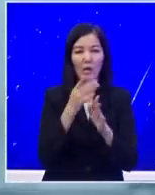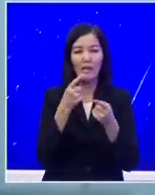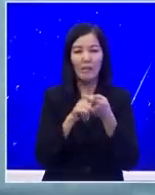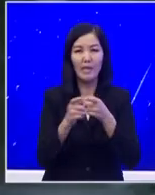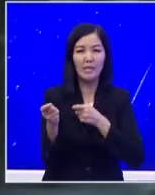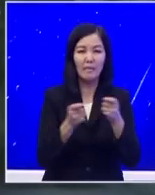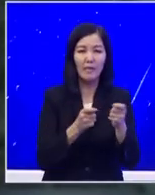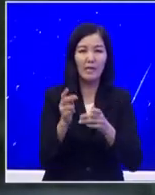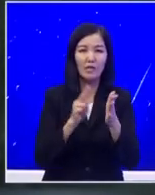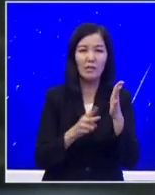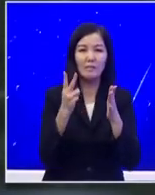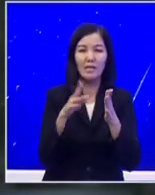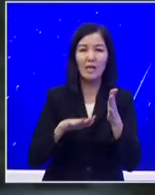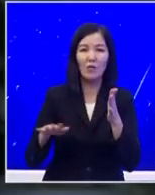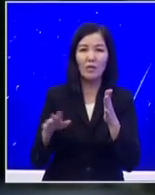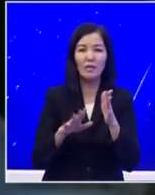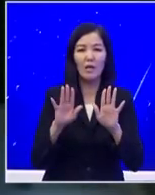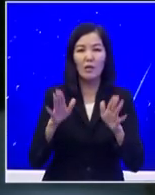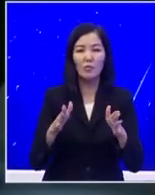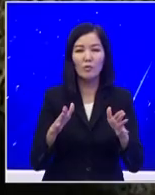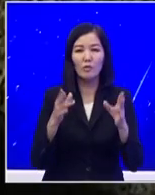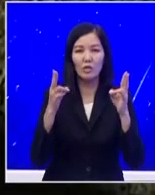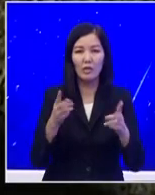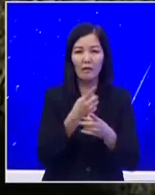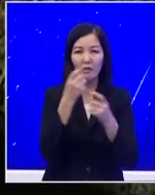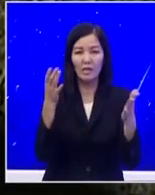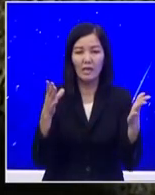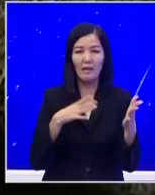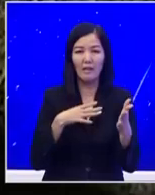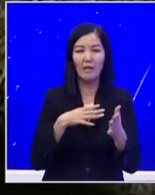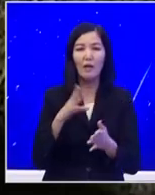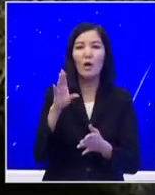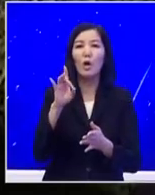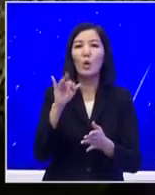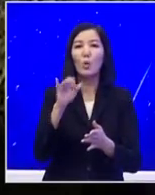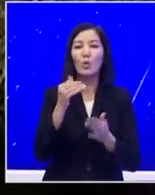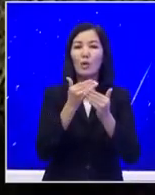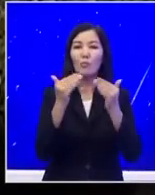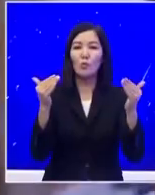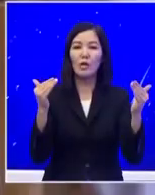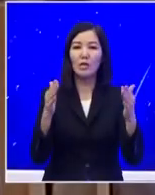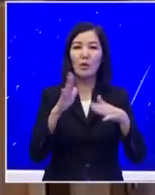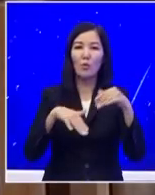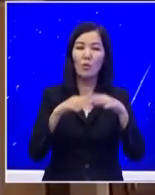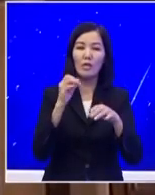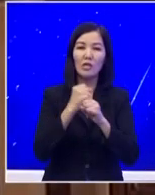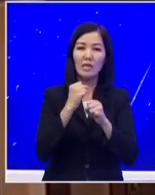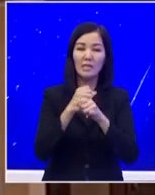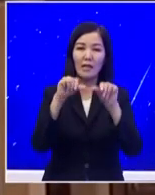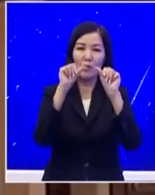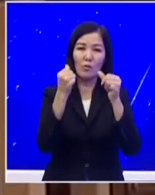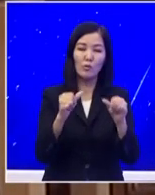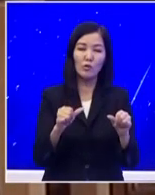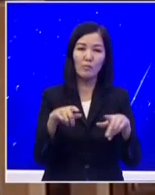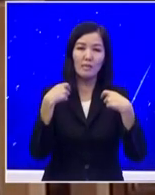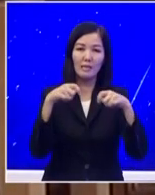билік 72 ауданда төтенше жағдай жариялады. Париждегі Роден мұражайы мүсіндердің қолдан жасалған көшірмелерін сатып